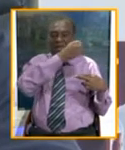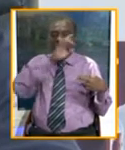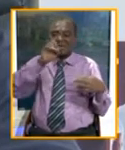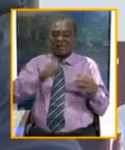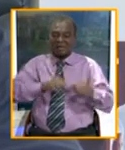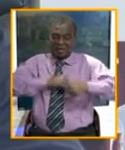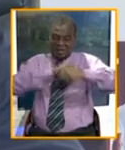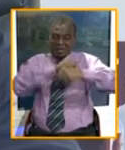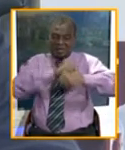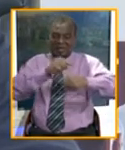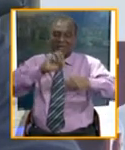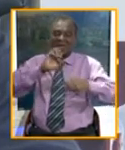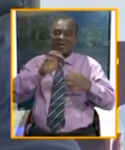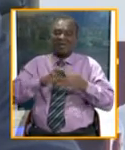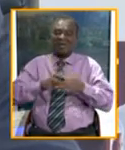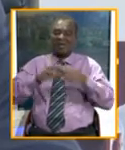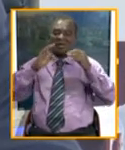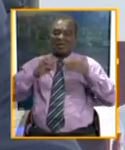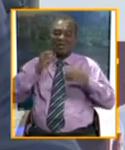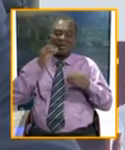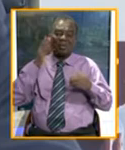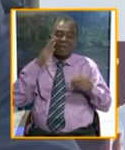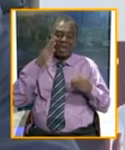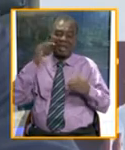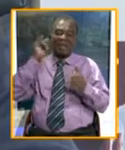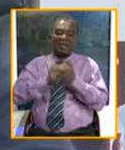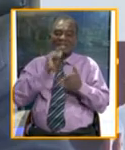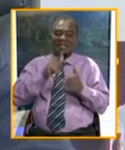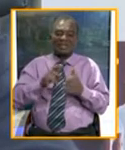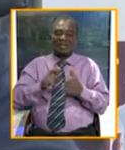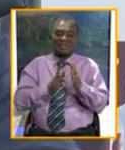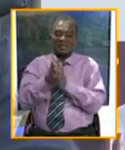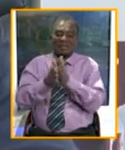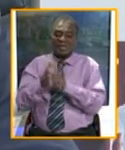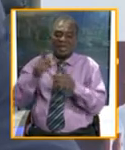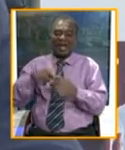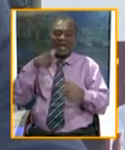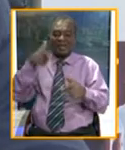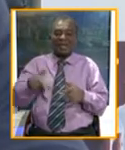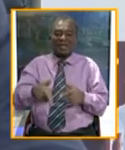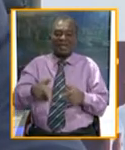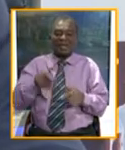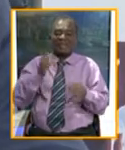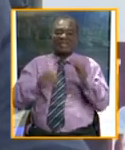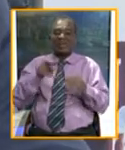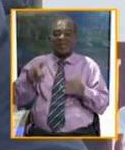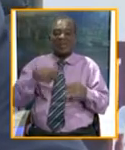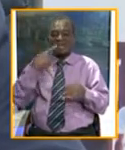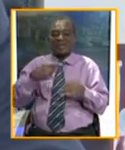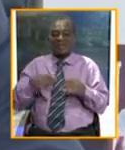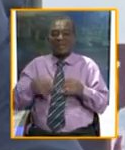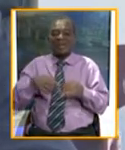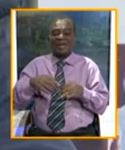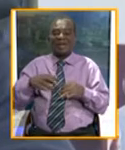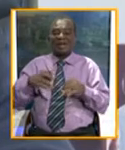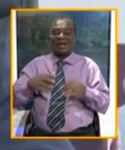la sécurité du bâtiment. J'allais dire, d'abord, c'est son intérêt à lui. Si c'est lui qui va habiter le bâtiment, c'est son intérêt à